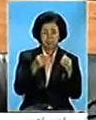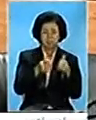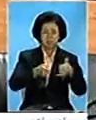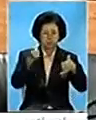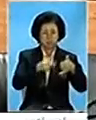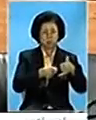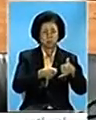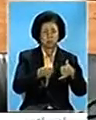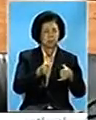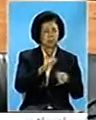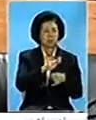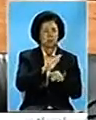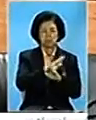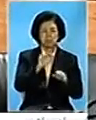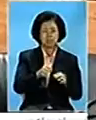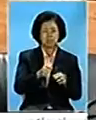มันมี